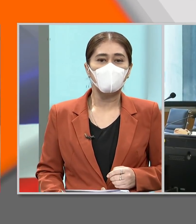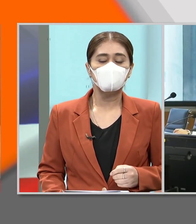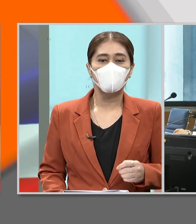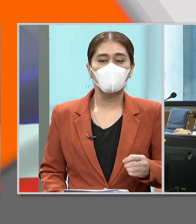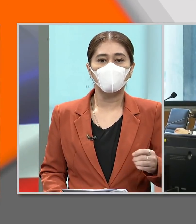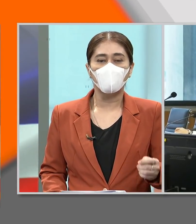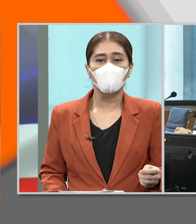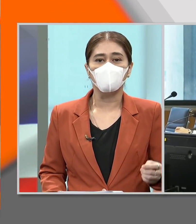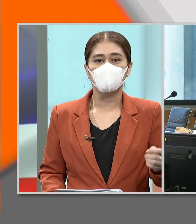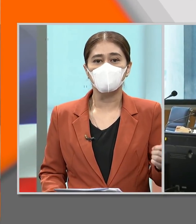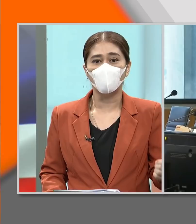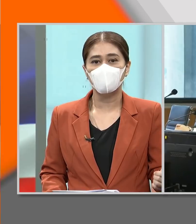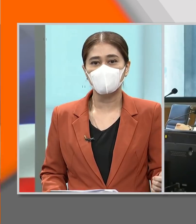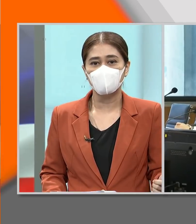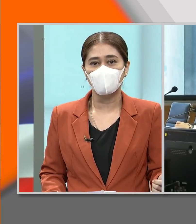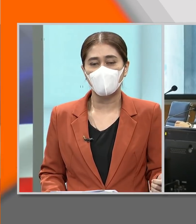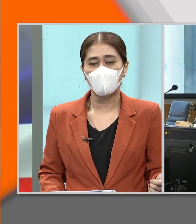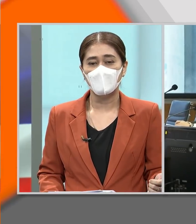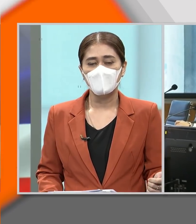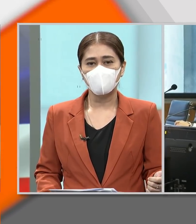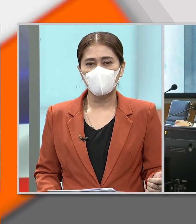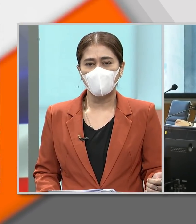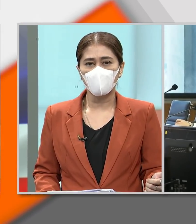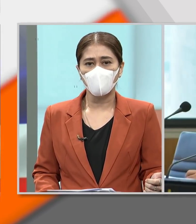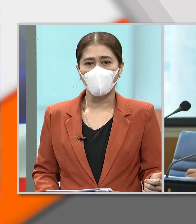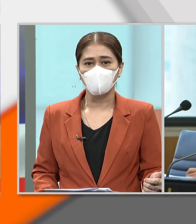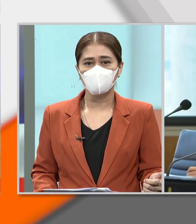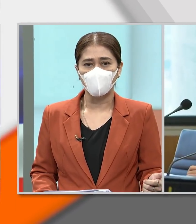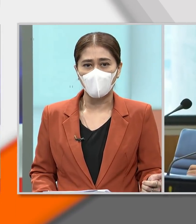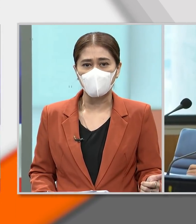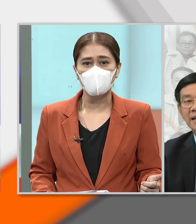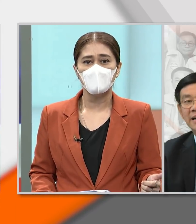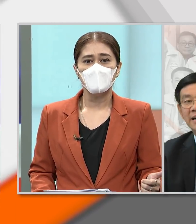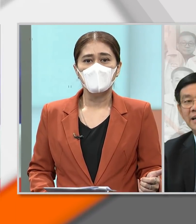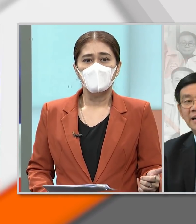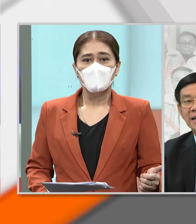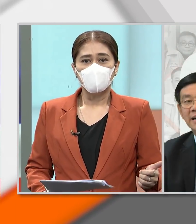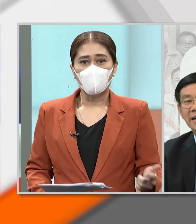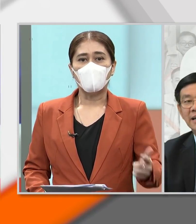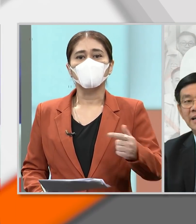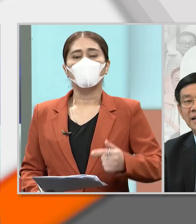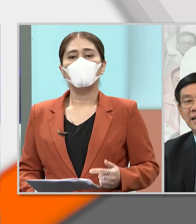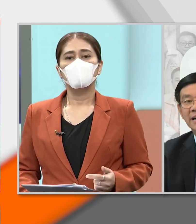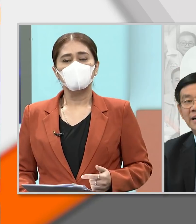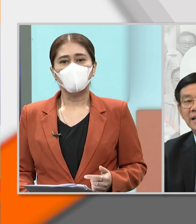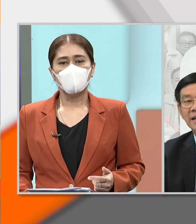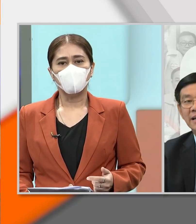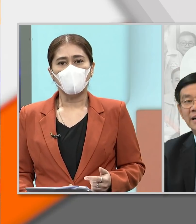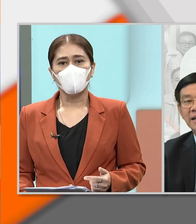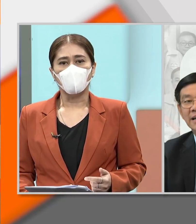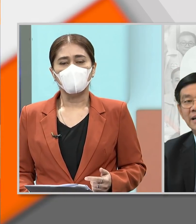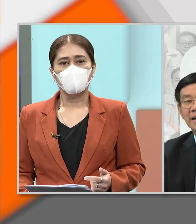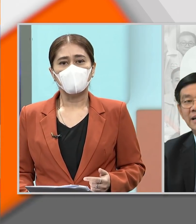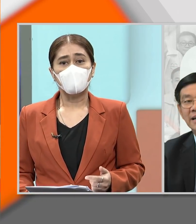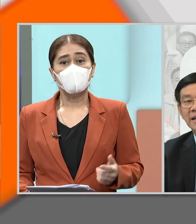าไว้จะเป็นคำร้องของศรีสุวรรณจรรยาจะเป็นคำร้องของสมัย รามานอุดมหรือจะเป็น